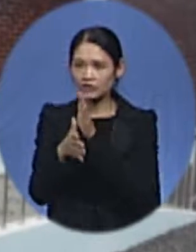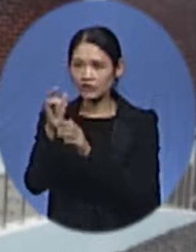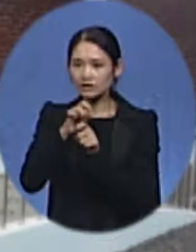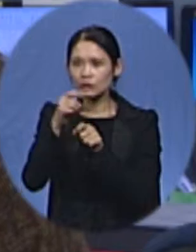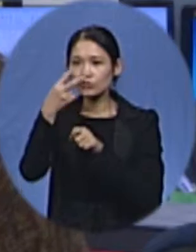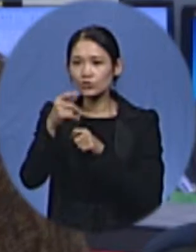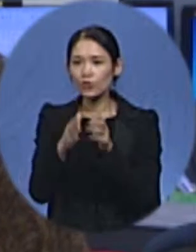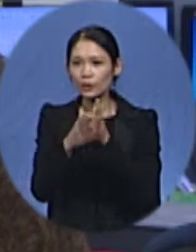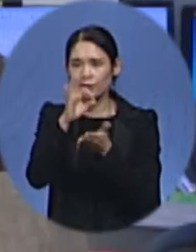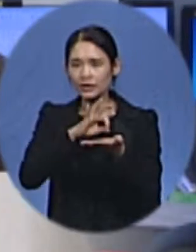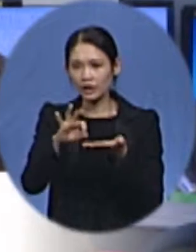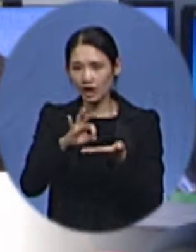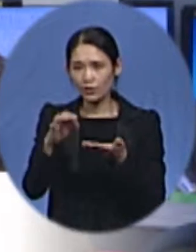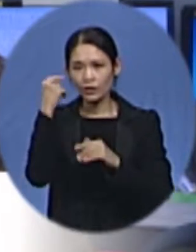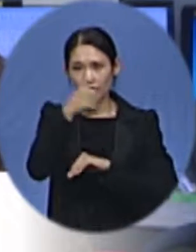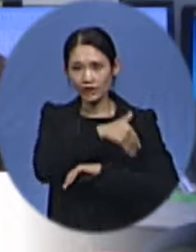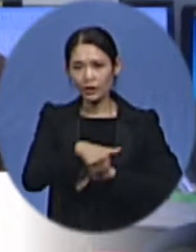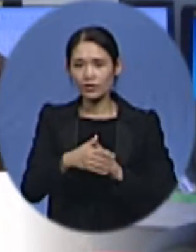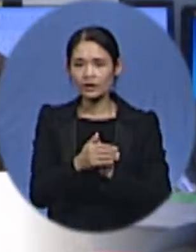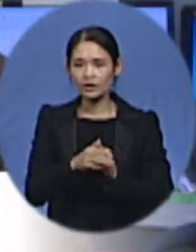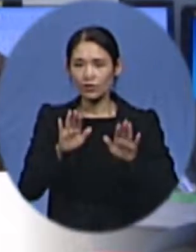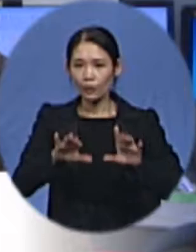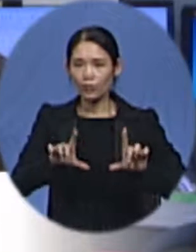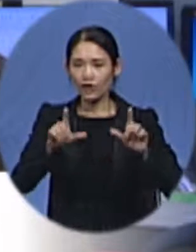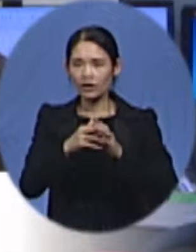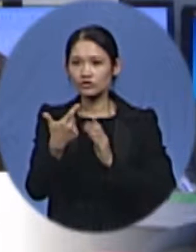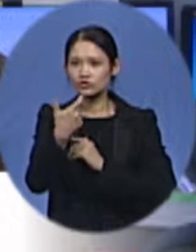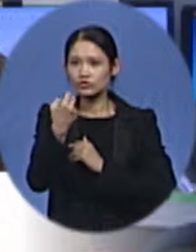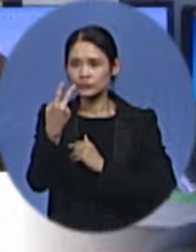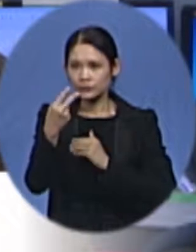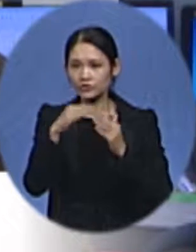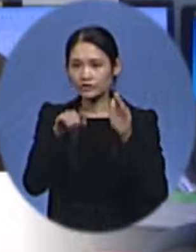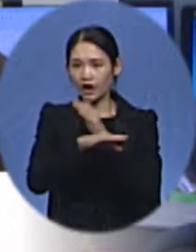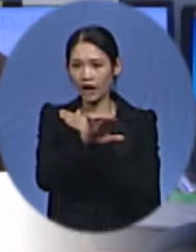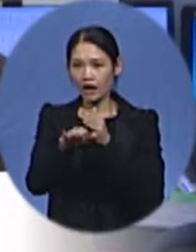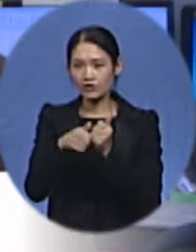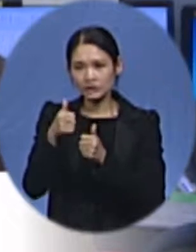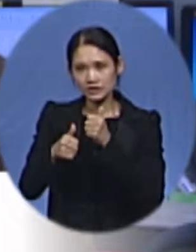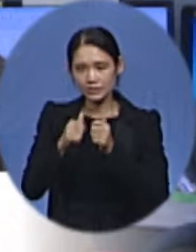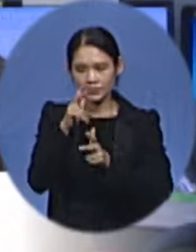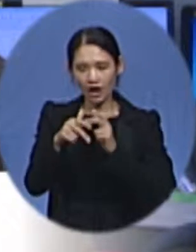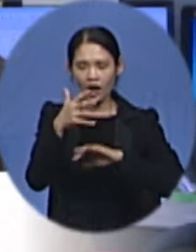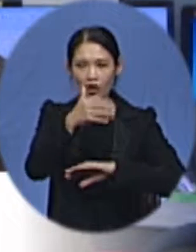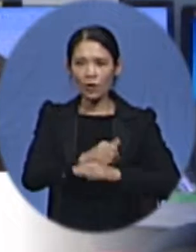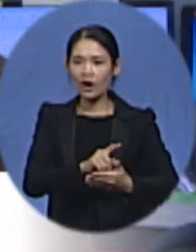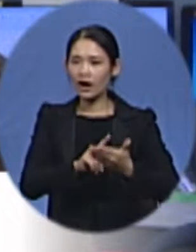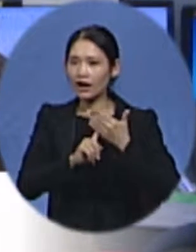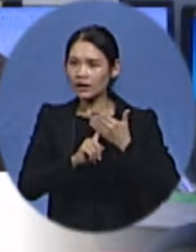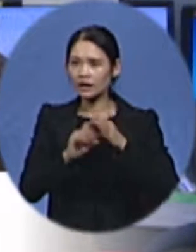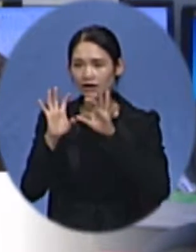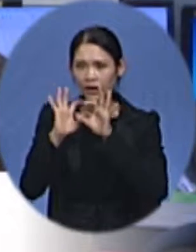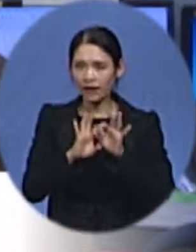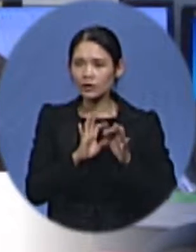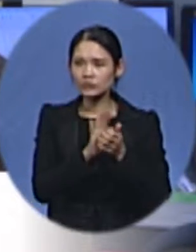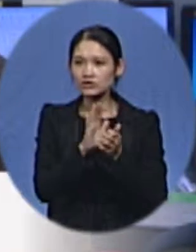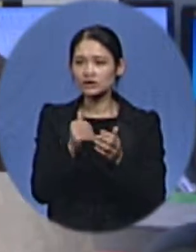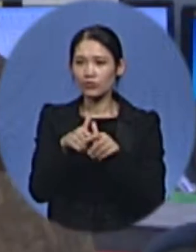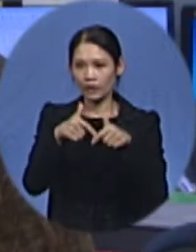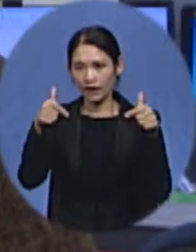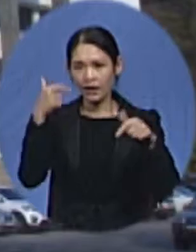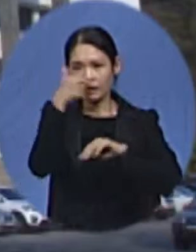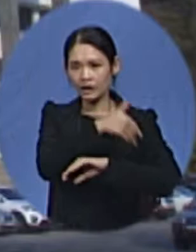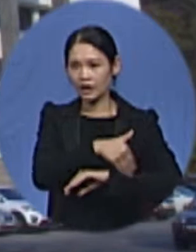이뤄집니다. 올해 62가구 시범 사업을 시작으로 사업 성과에 따라 지원 대상을 지속적으로 확대해 나갈